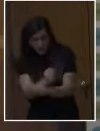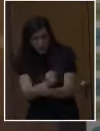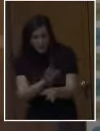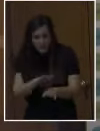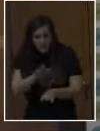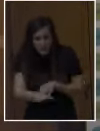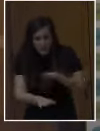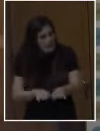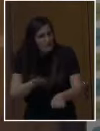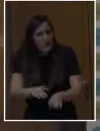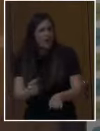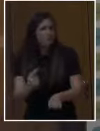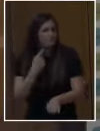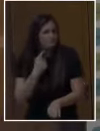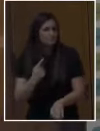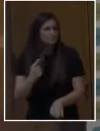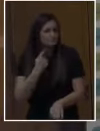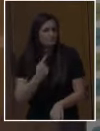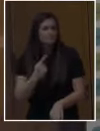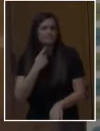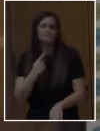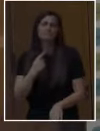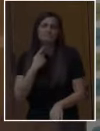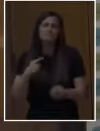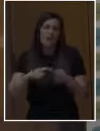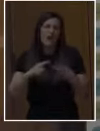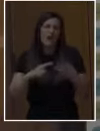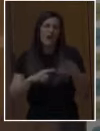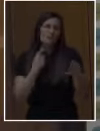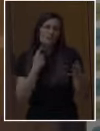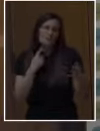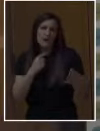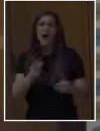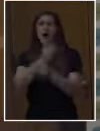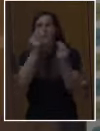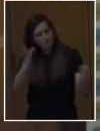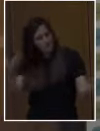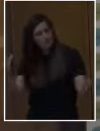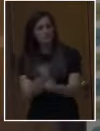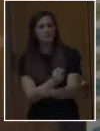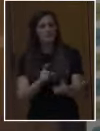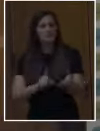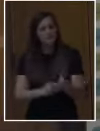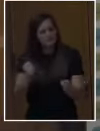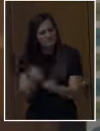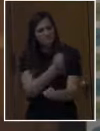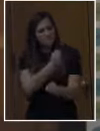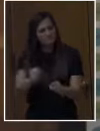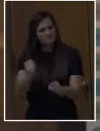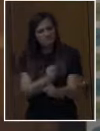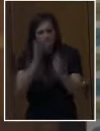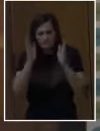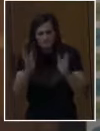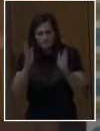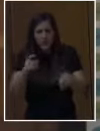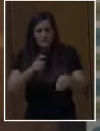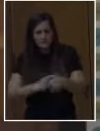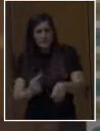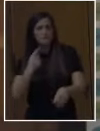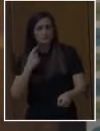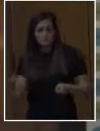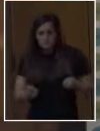επιμονή, τι σημαίνει επιμονή, υπομονή, τι σημαίνει να μένεις προσιλωμένος στο στόχο σου, να διαχειρίζεσαι την αποτυχία.